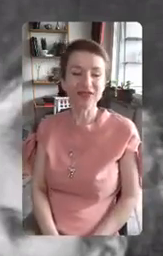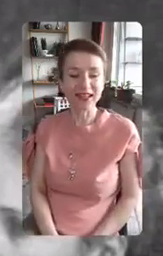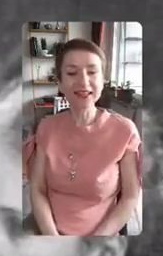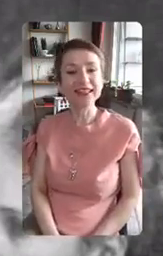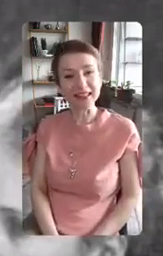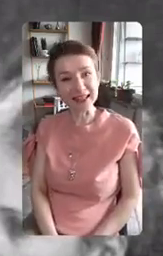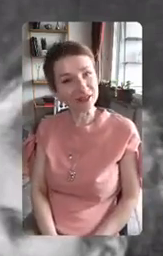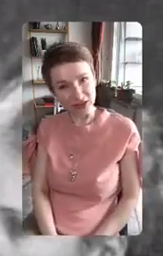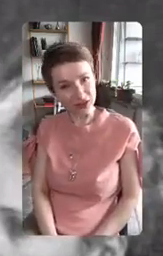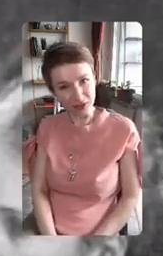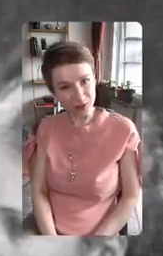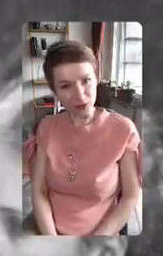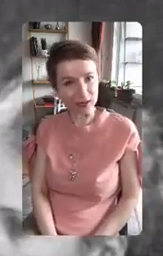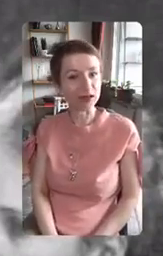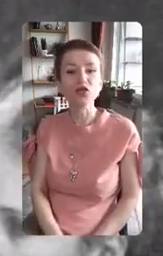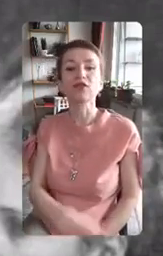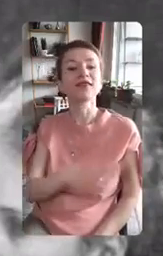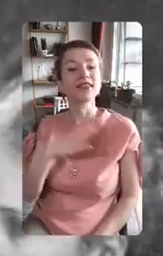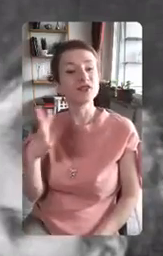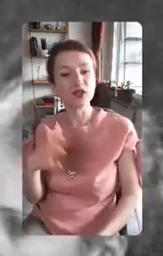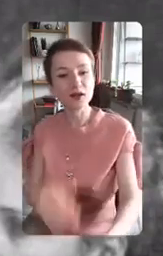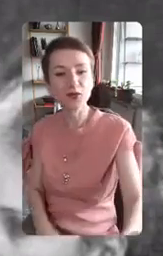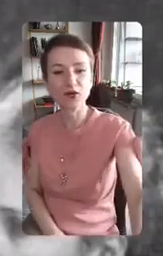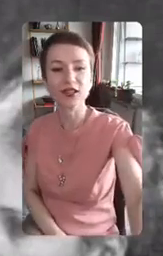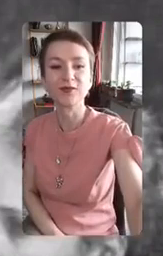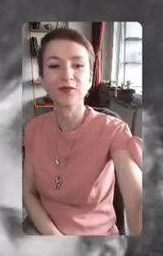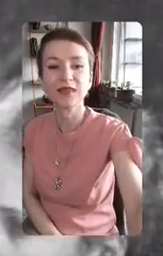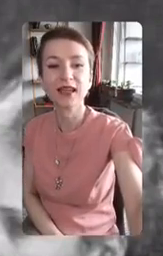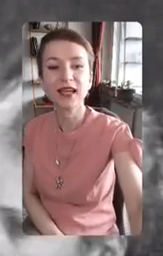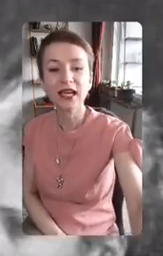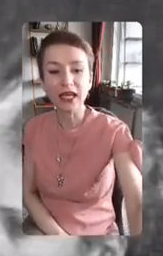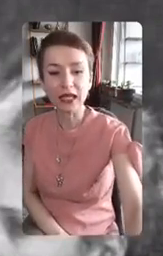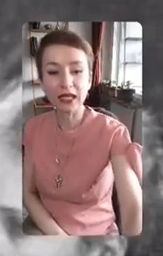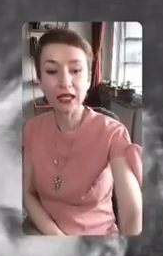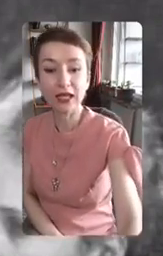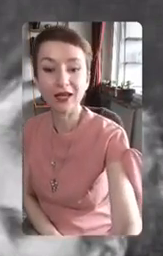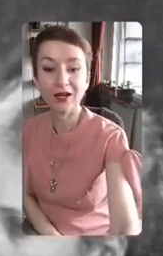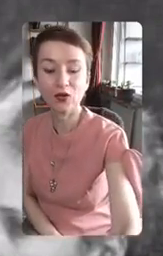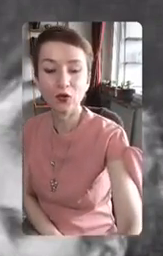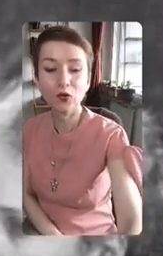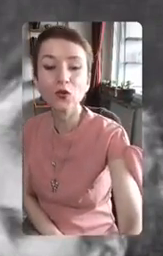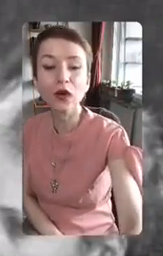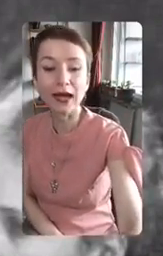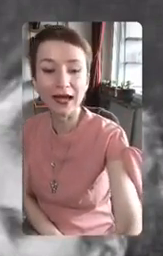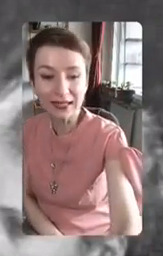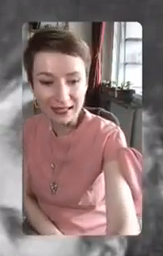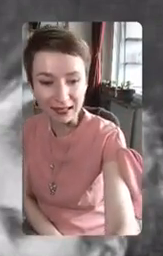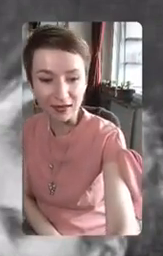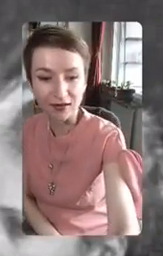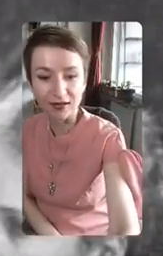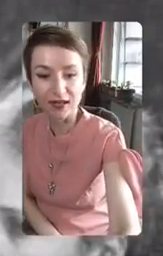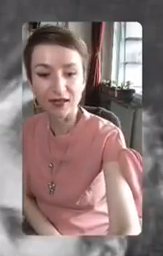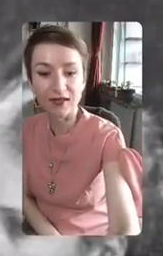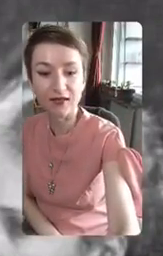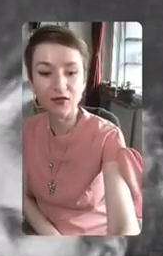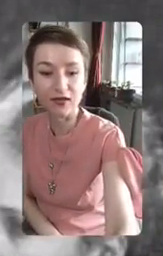разделяю взгляды на такие важные вопросы. Так что не все так просто. И у